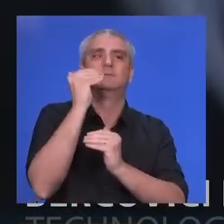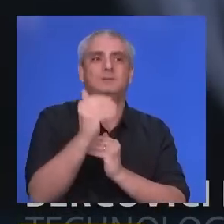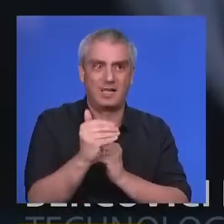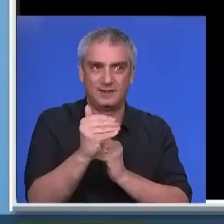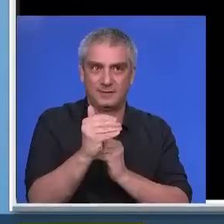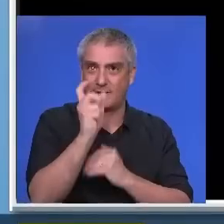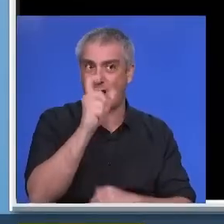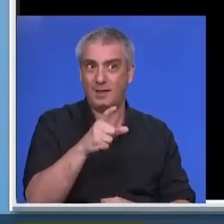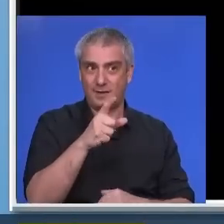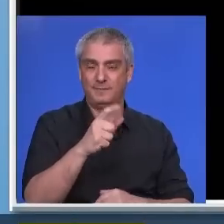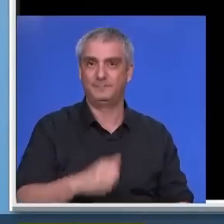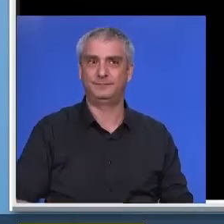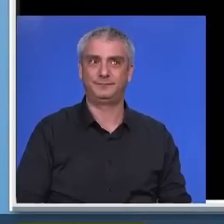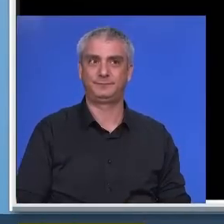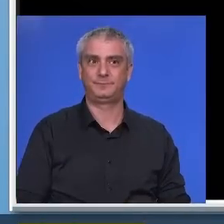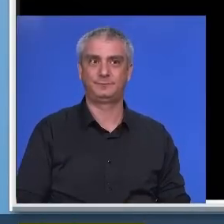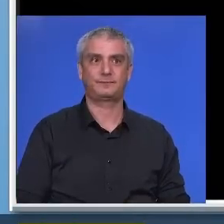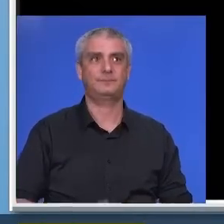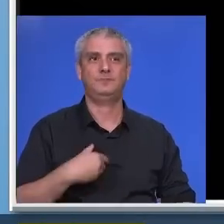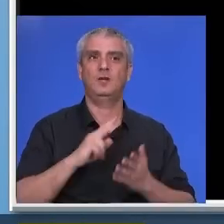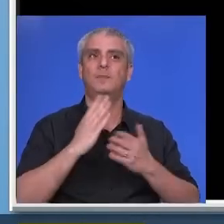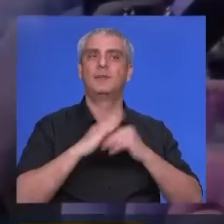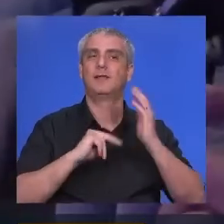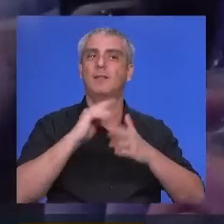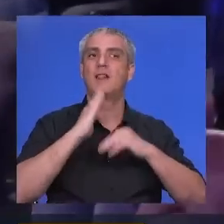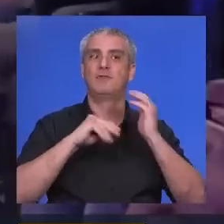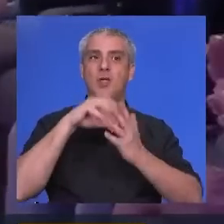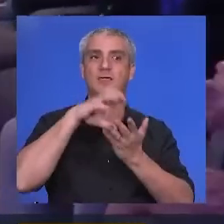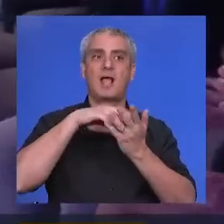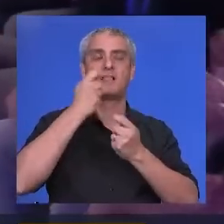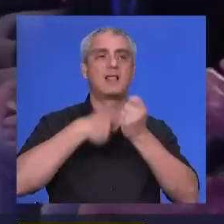קדימה. And we're starting by building the world's first commercial space station.